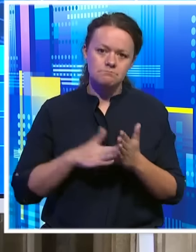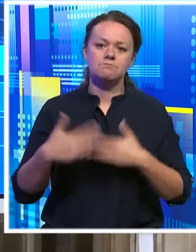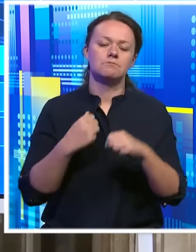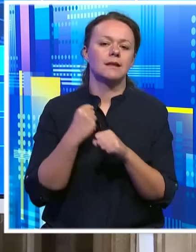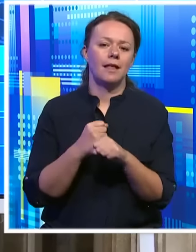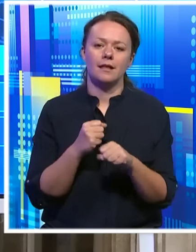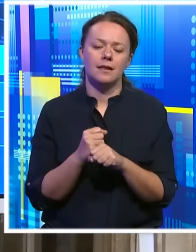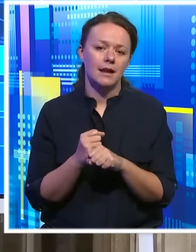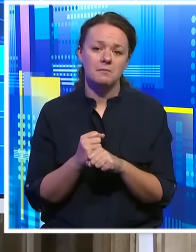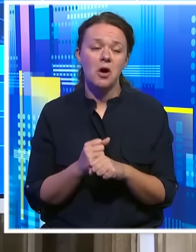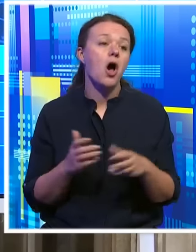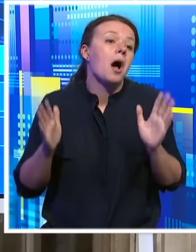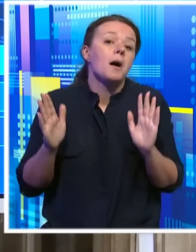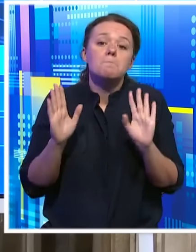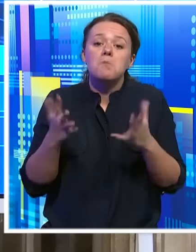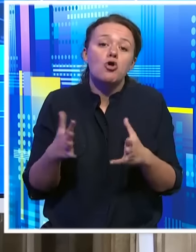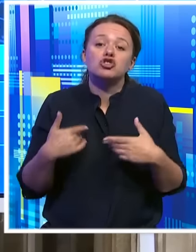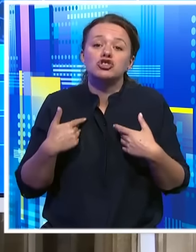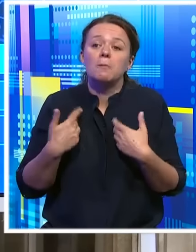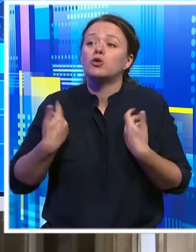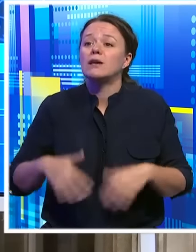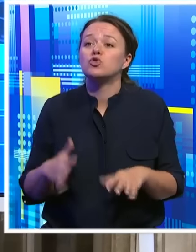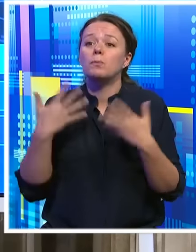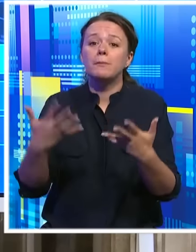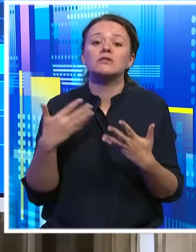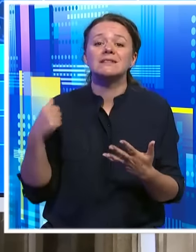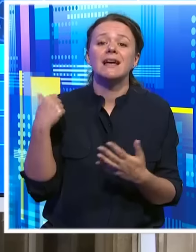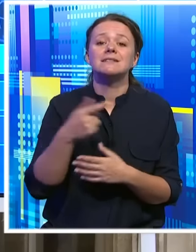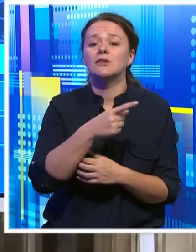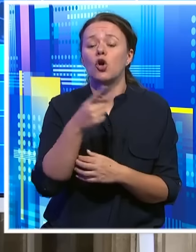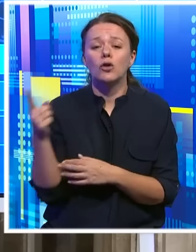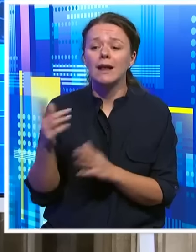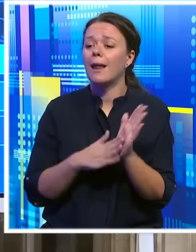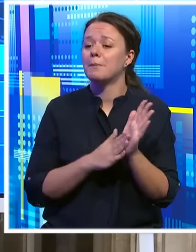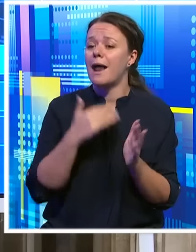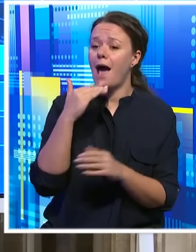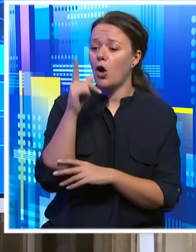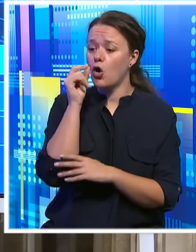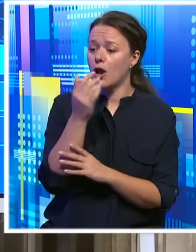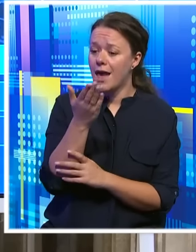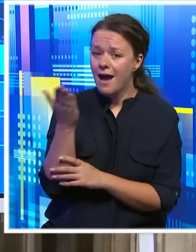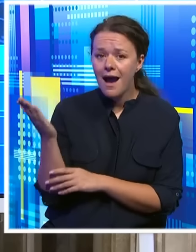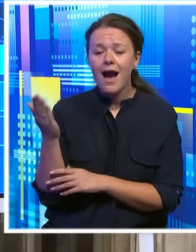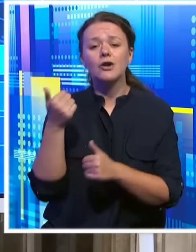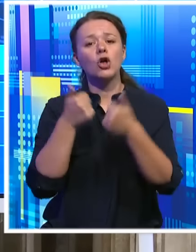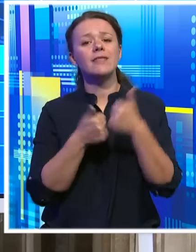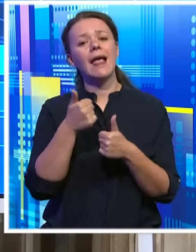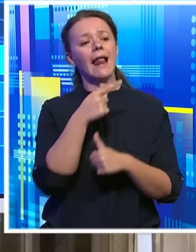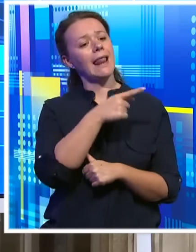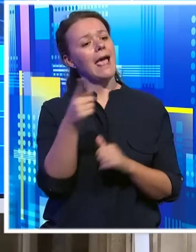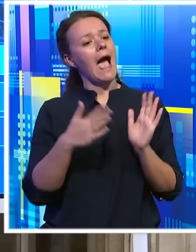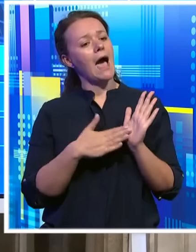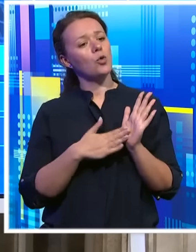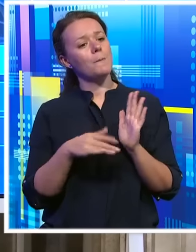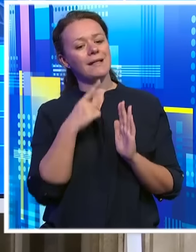ćemo da izgubimo i narednih 10, ukoliko narod i ukoliko argumenti budu takvi da ne možemo tako nešto da prihvatimo.